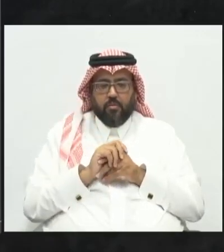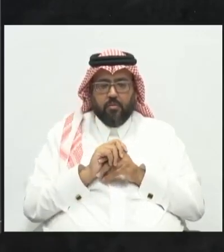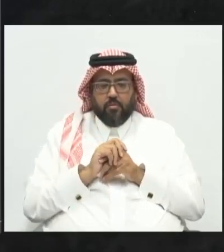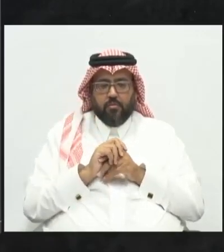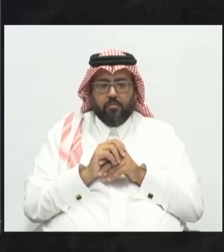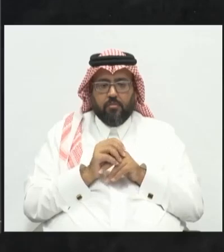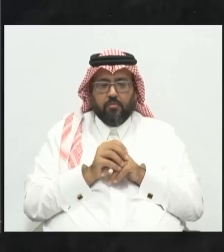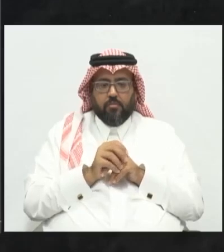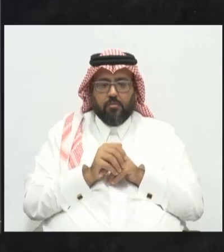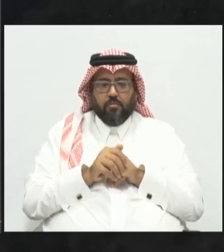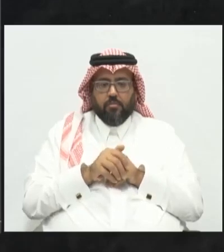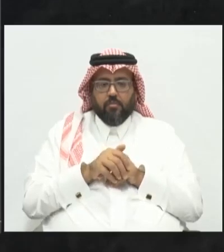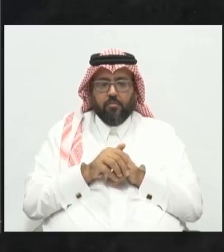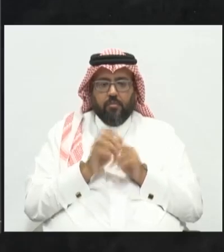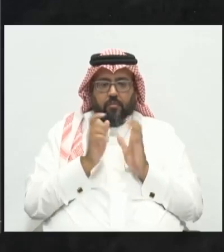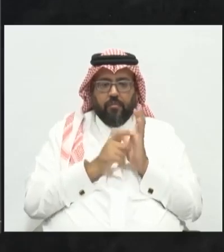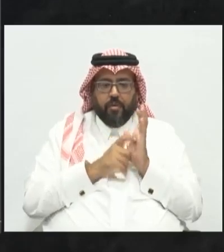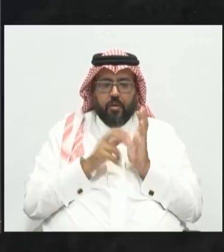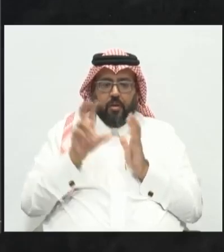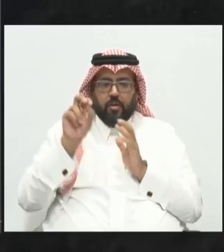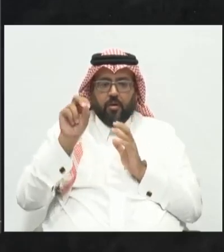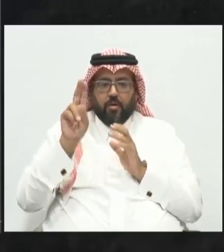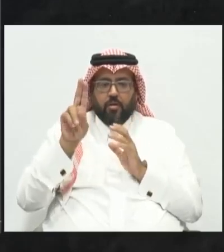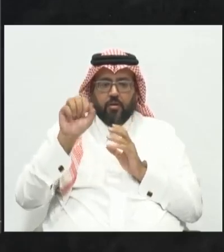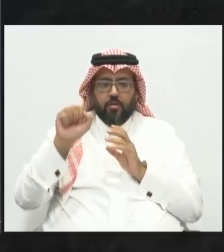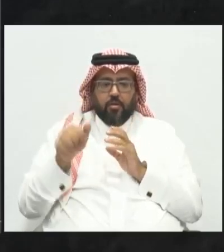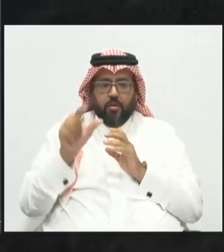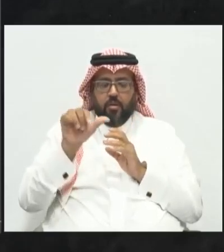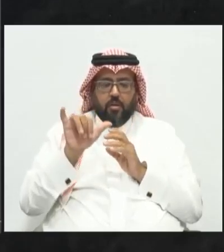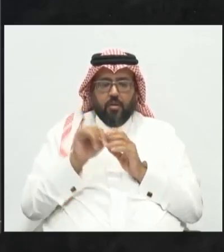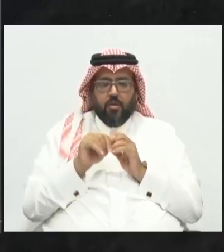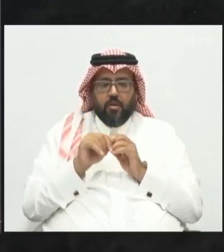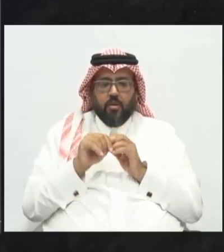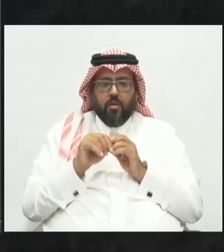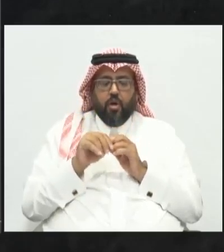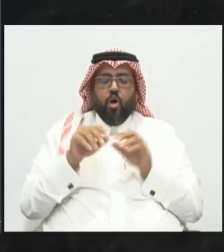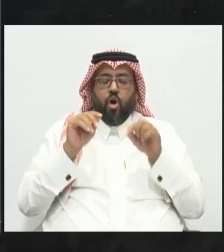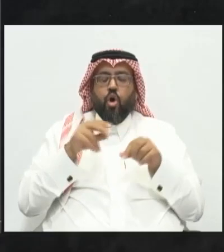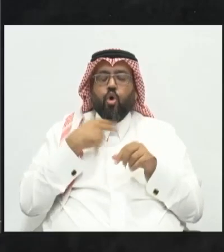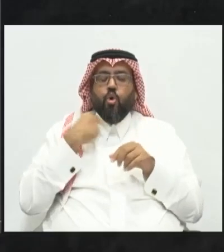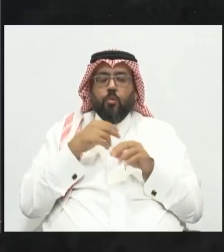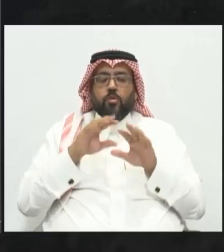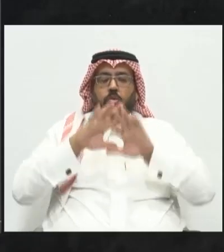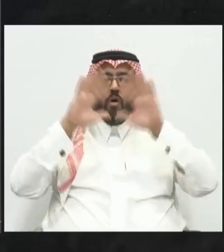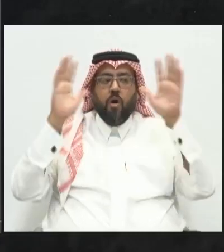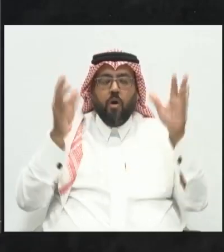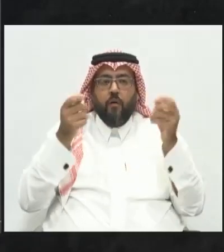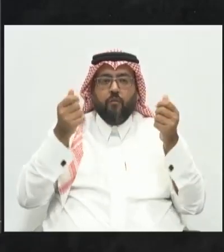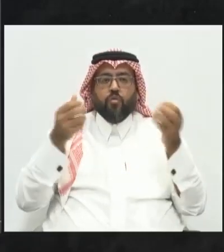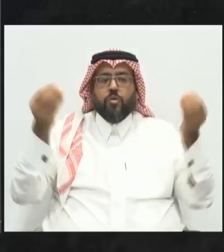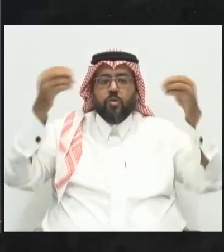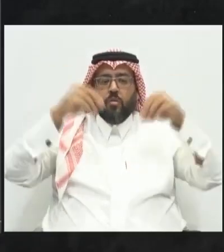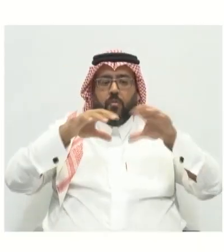القضائيه النظام الاقتصادي المقصود به ان الدوله تملك جميع الثروات التي اودعها الله